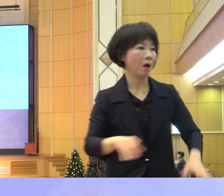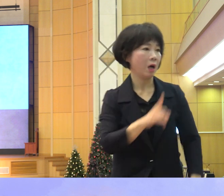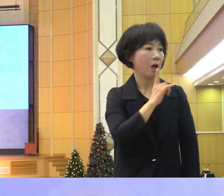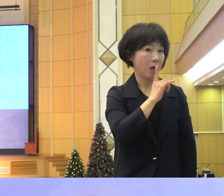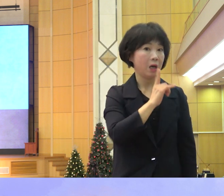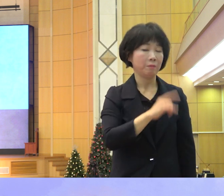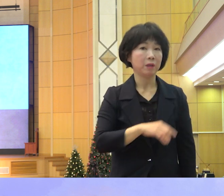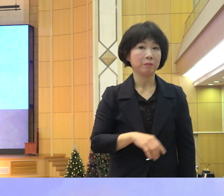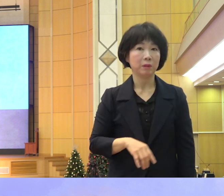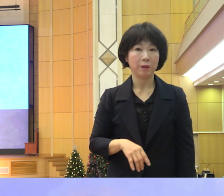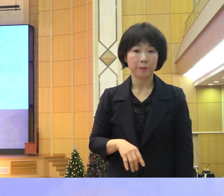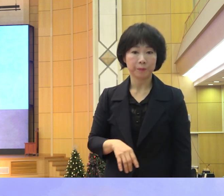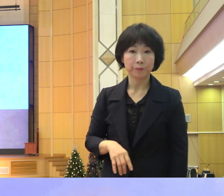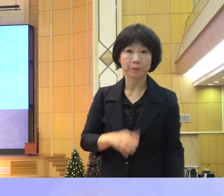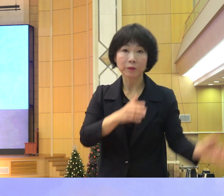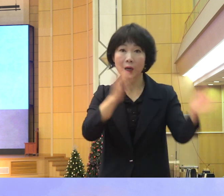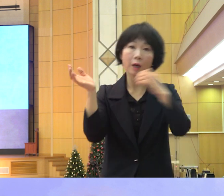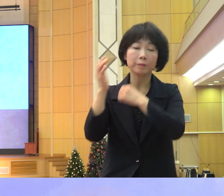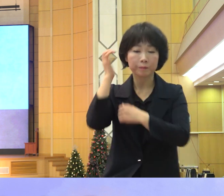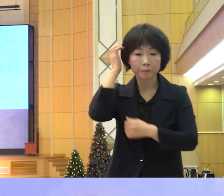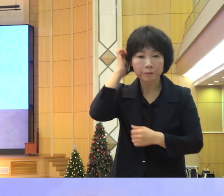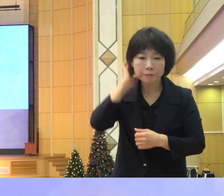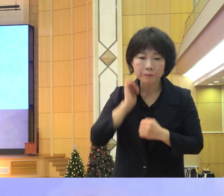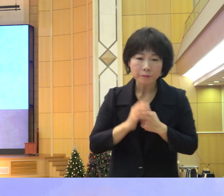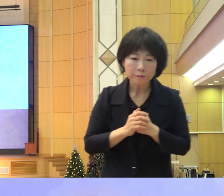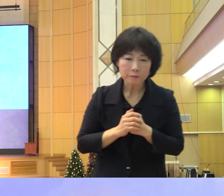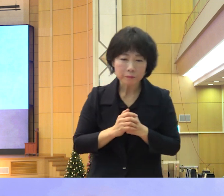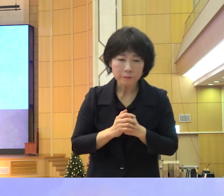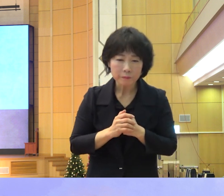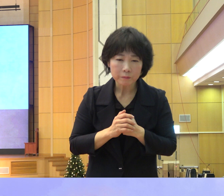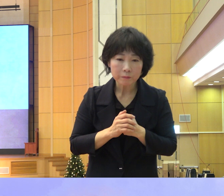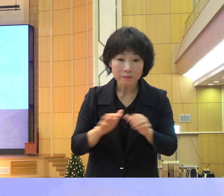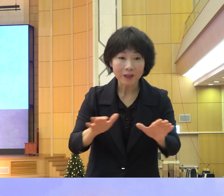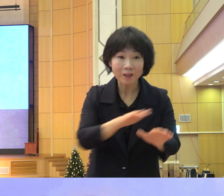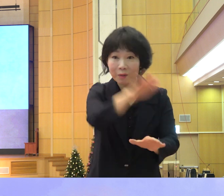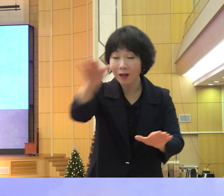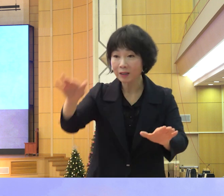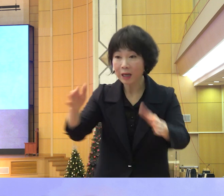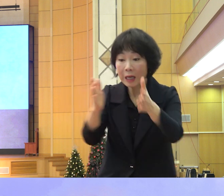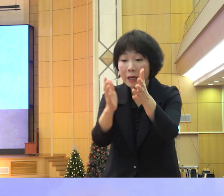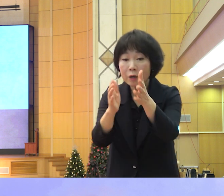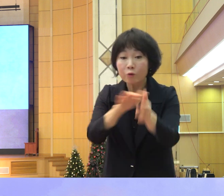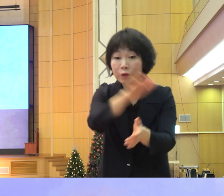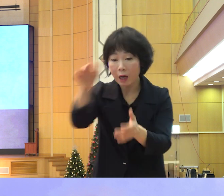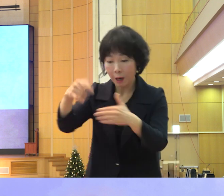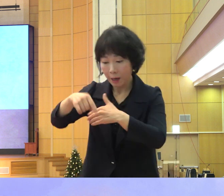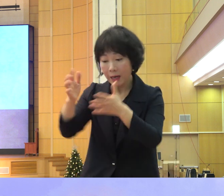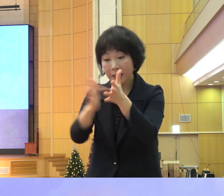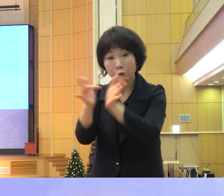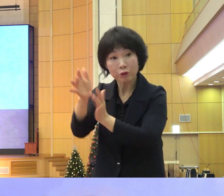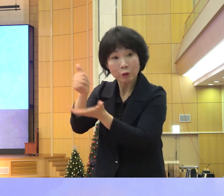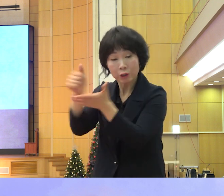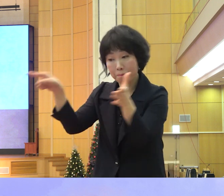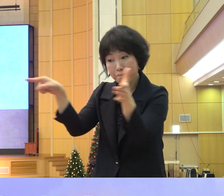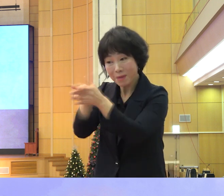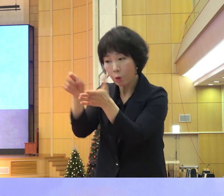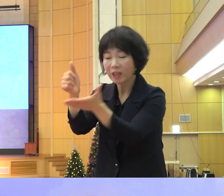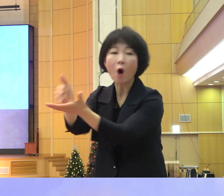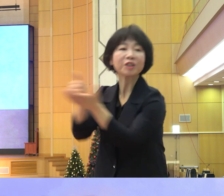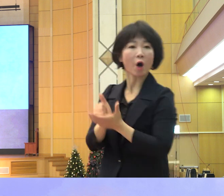요한복음 찾진 마시고요, 1장 12절에 보면 영접하는 자, 예수님을 영접하라는